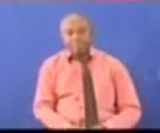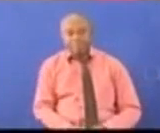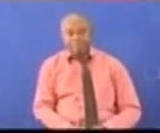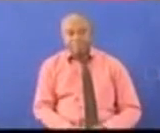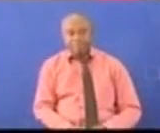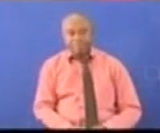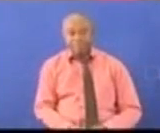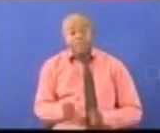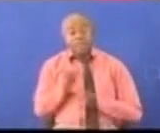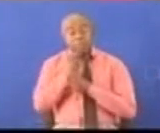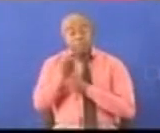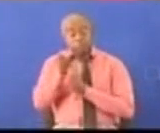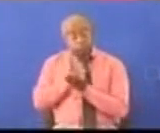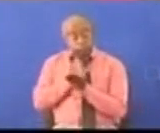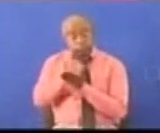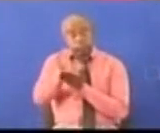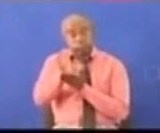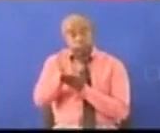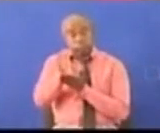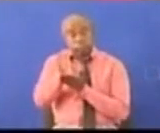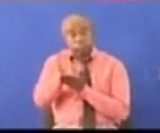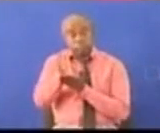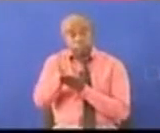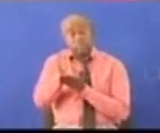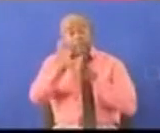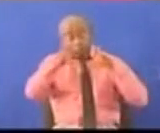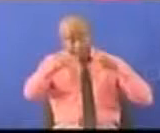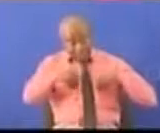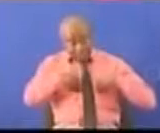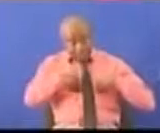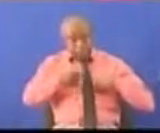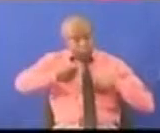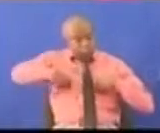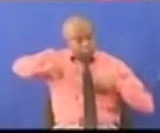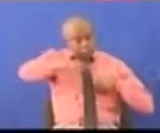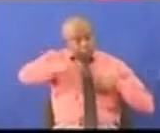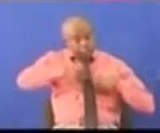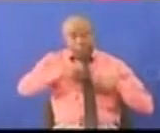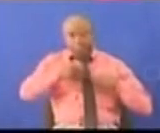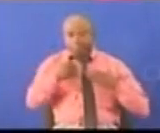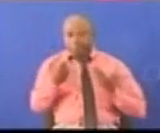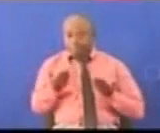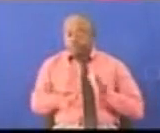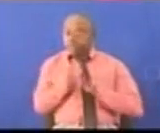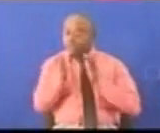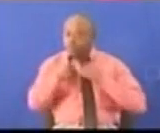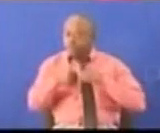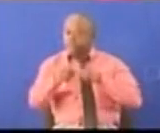kwamba bajeti tuliipitisha kwa kweli naye amekubali, sasa tuende kwa wananchi nguvu moja.